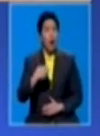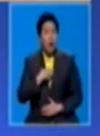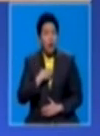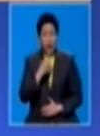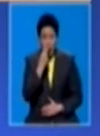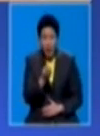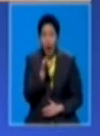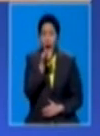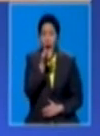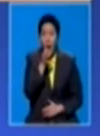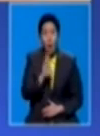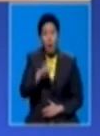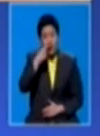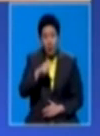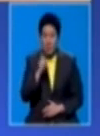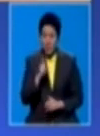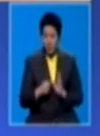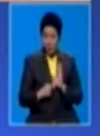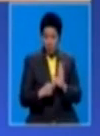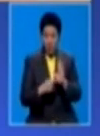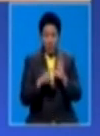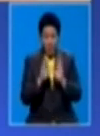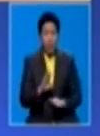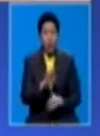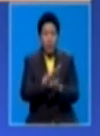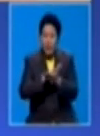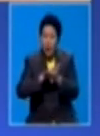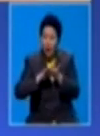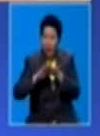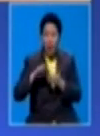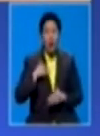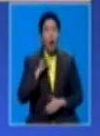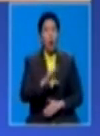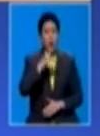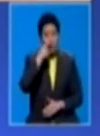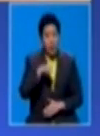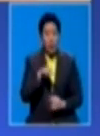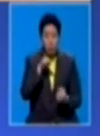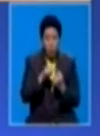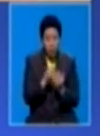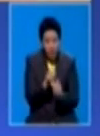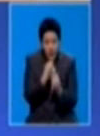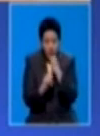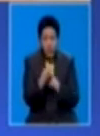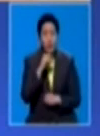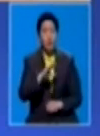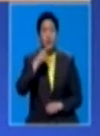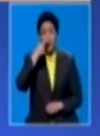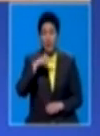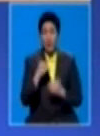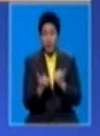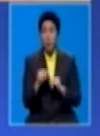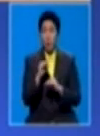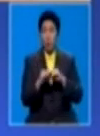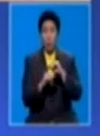ข้าวไทยกลับมามีเอกลักษณ์มีคุณภาพสะอาดและปลอดภัยสำหรับการบริโภคอีกครั้งนึงนะครับโครง